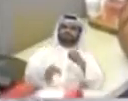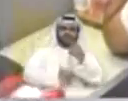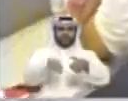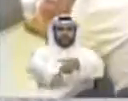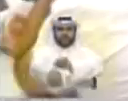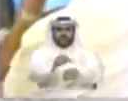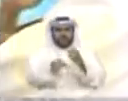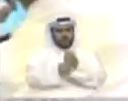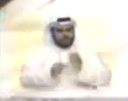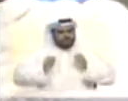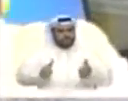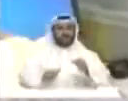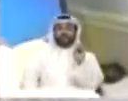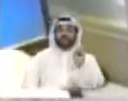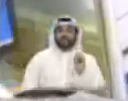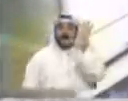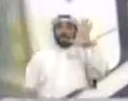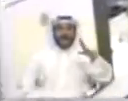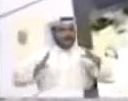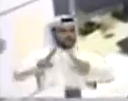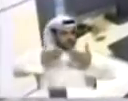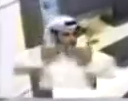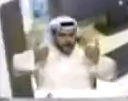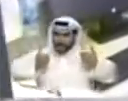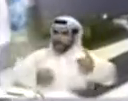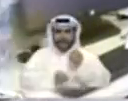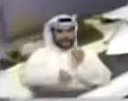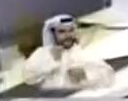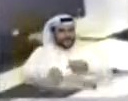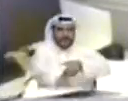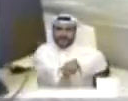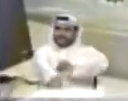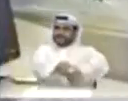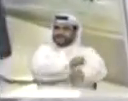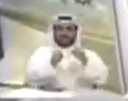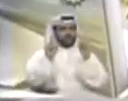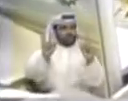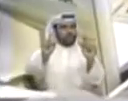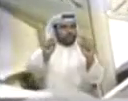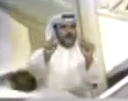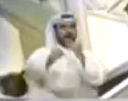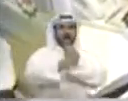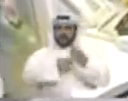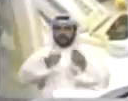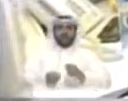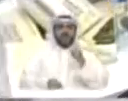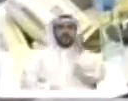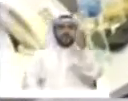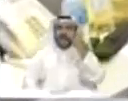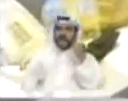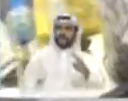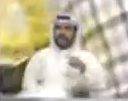على التواجد منذ ساعات الصباح الباكر لتقديم البرامج والنشرات بكفاءة وبمهنية